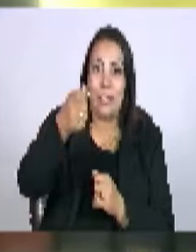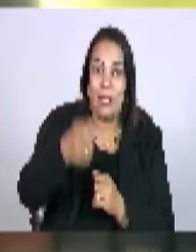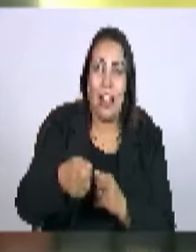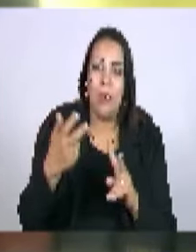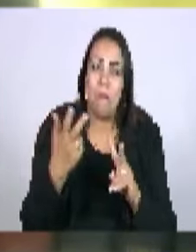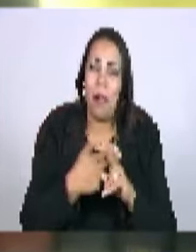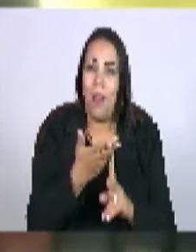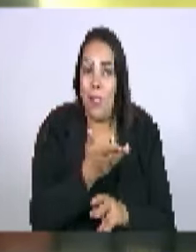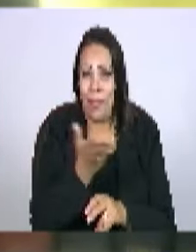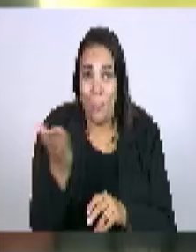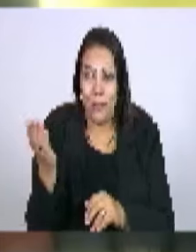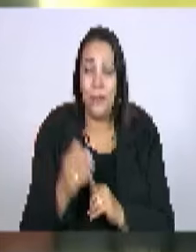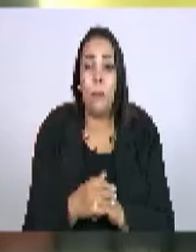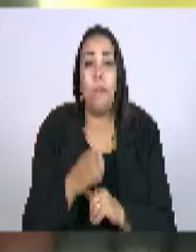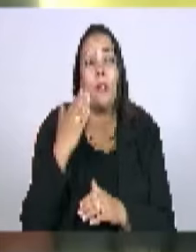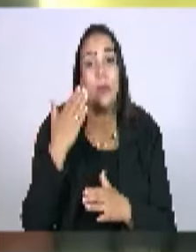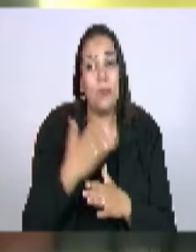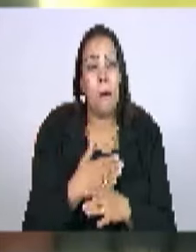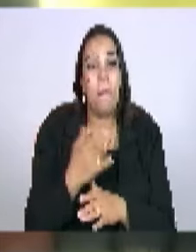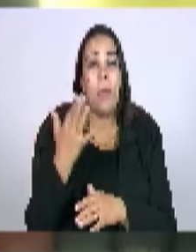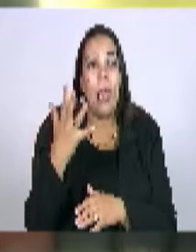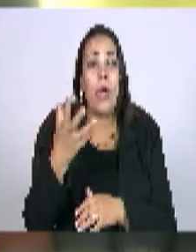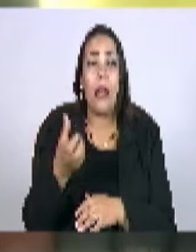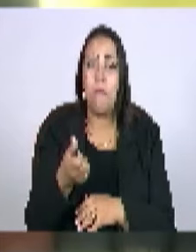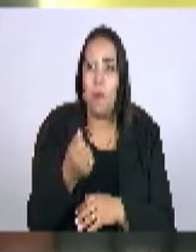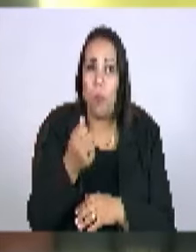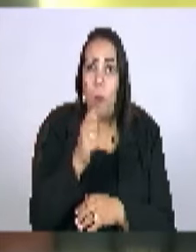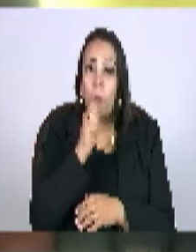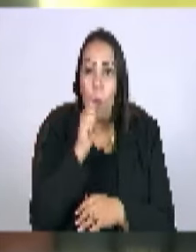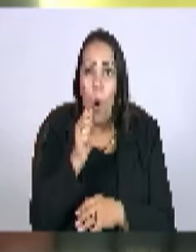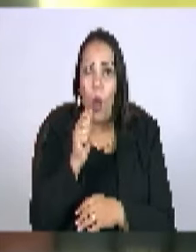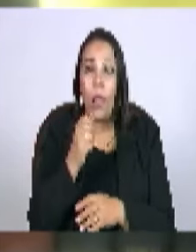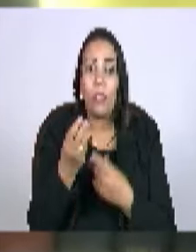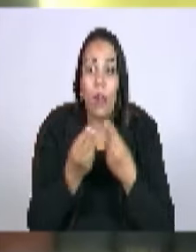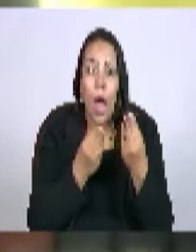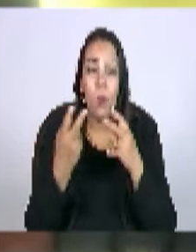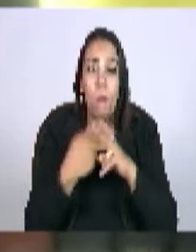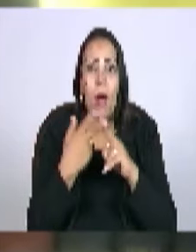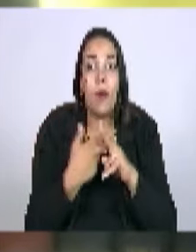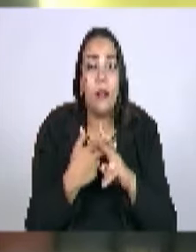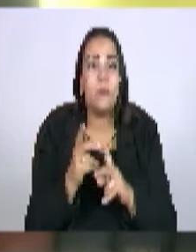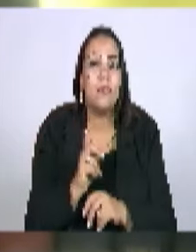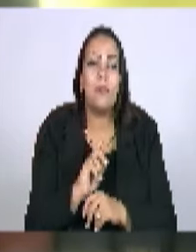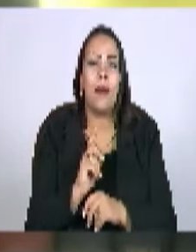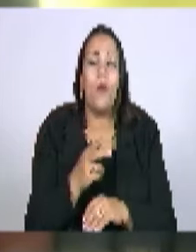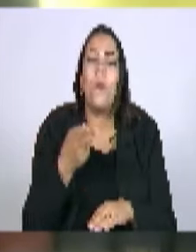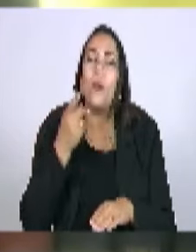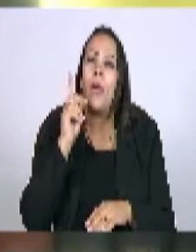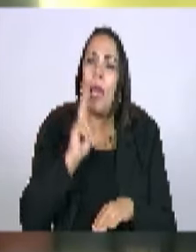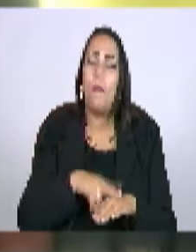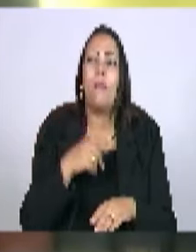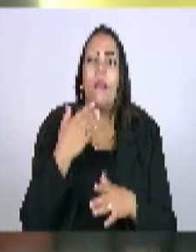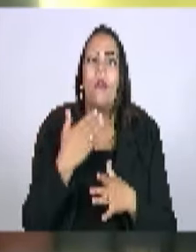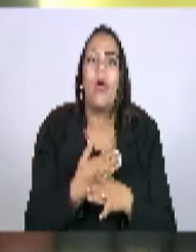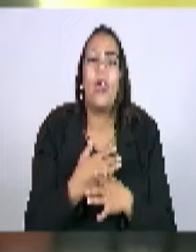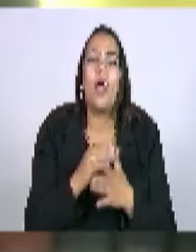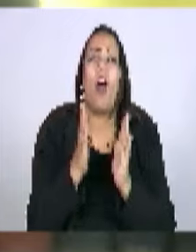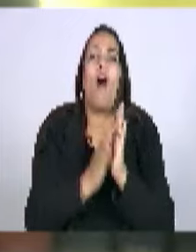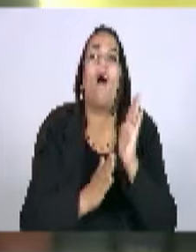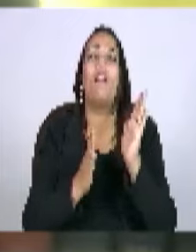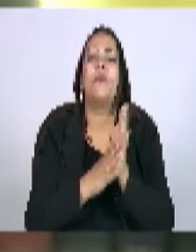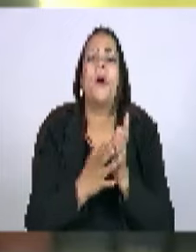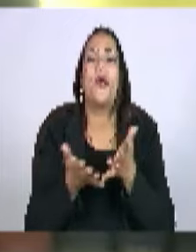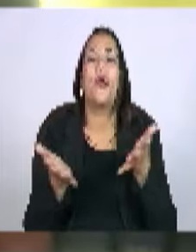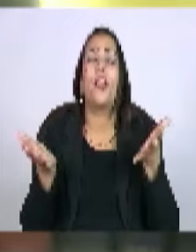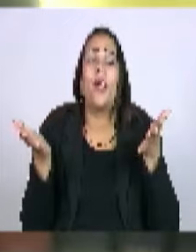الاخرين لان الايد المضمومه مش بخل بس في التعامل مع مع الاخرين ولكنها مضره شديده